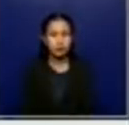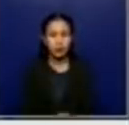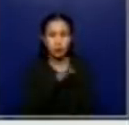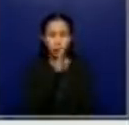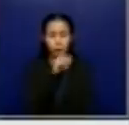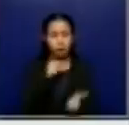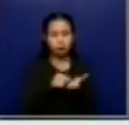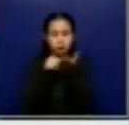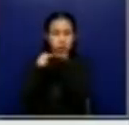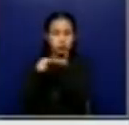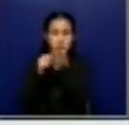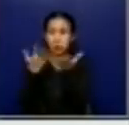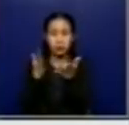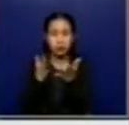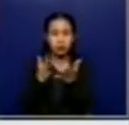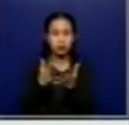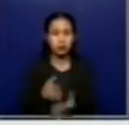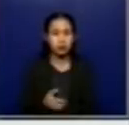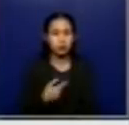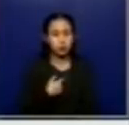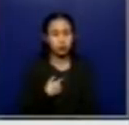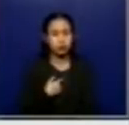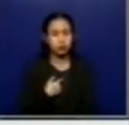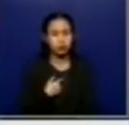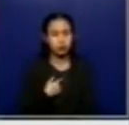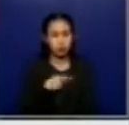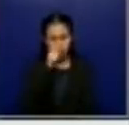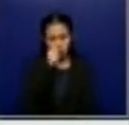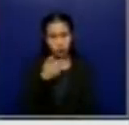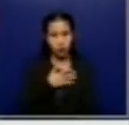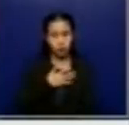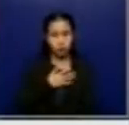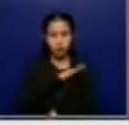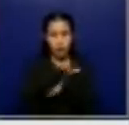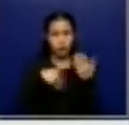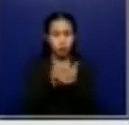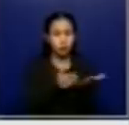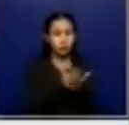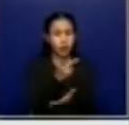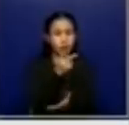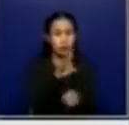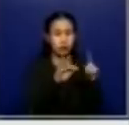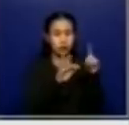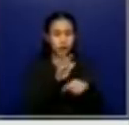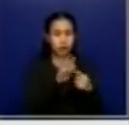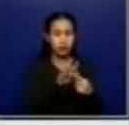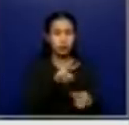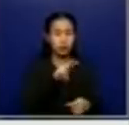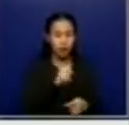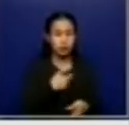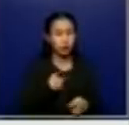ไม่ส่งเนี่ยผมกราบเรียนท่านประธานด้วยความเคารพครับพวกเราฝ่ายค้านทั้งหมดจะไม่ขอร่วมเป็นสภากับ